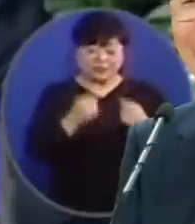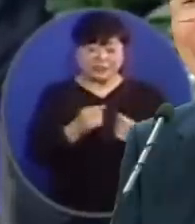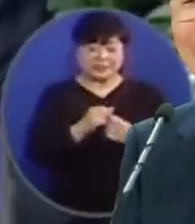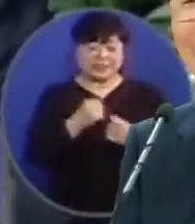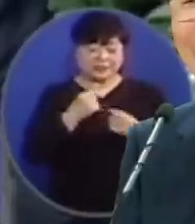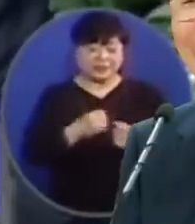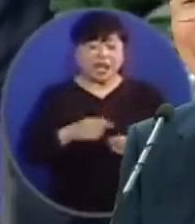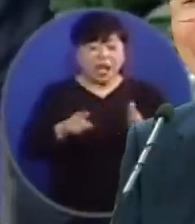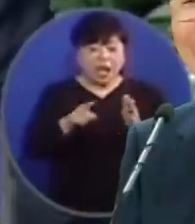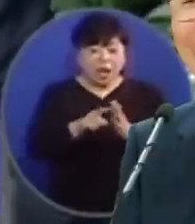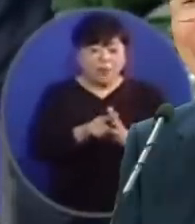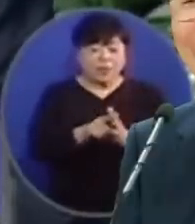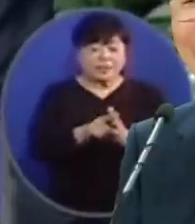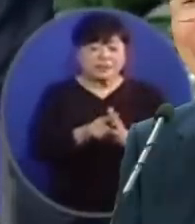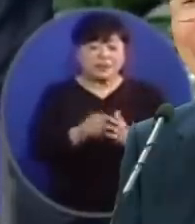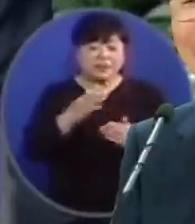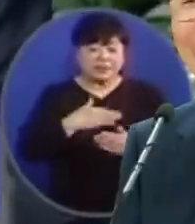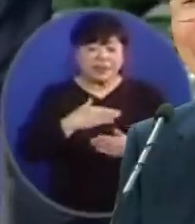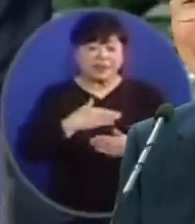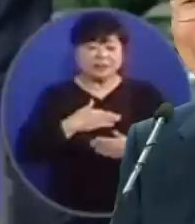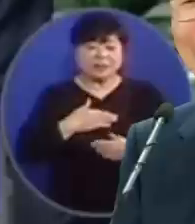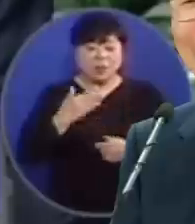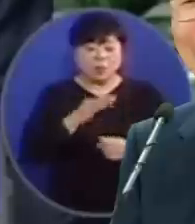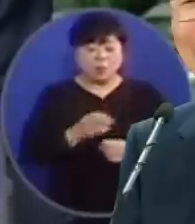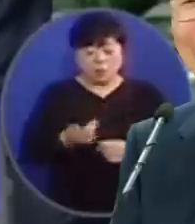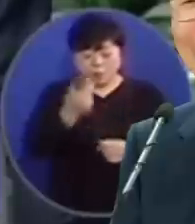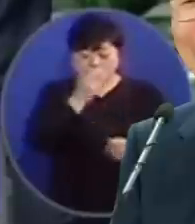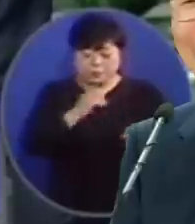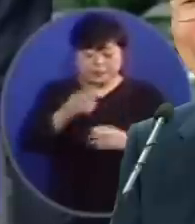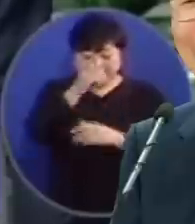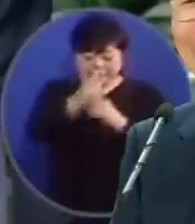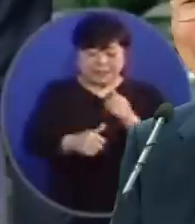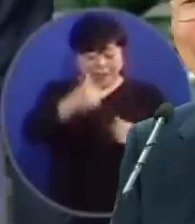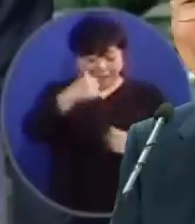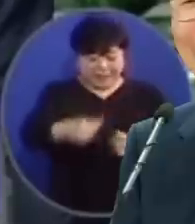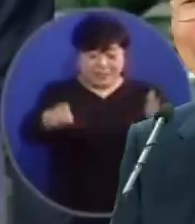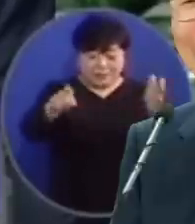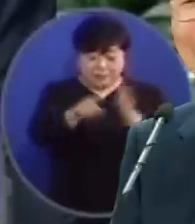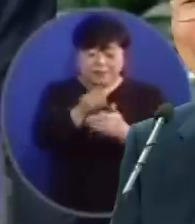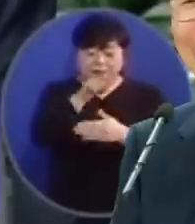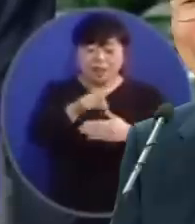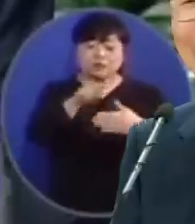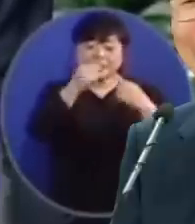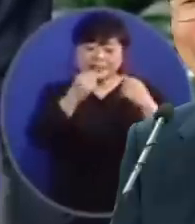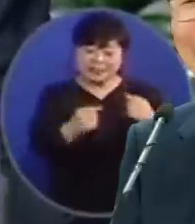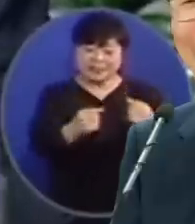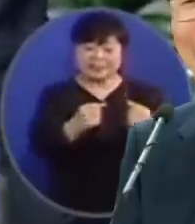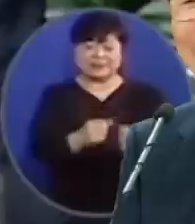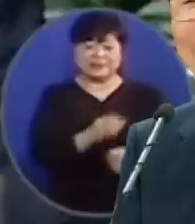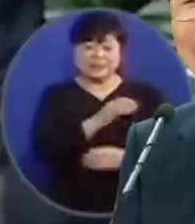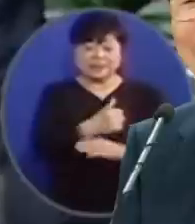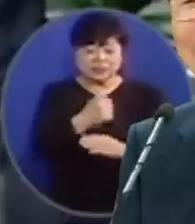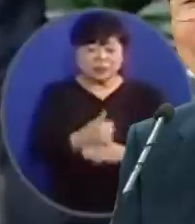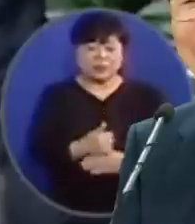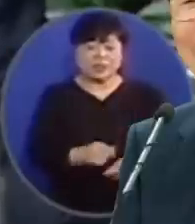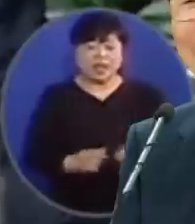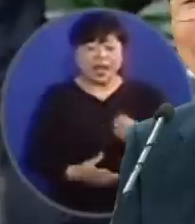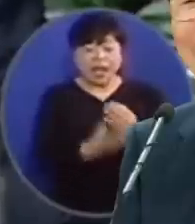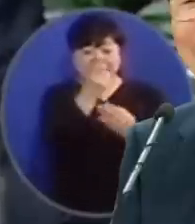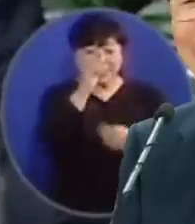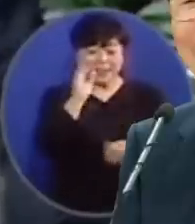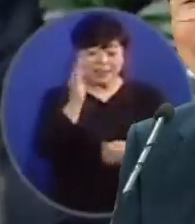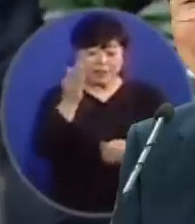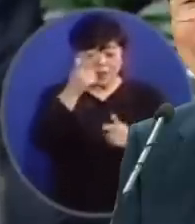것은 나를 위하여 사랑하사 나를 위하여 자기 목숨을 버리신 하나님의 아들을 믿는 믿음 가운데 사는 것이라. 그리스도와 우리가 하나가 된